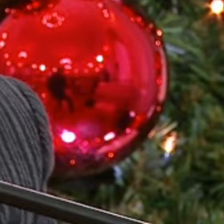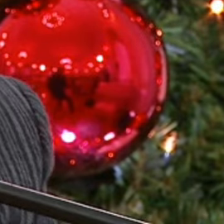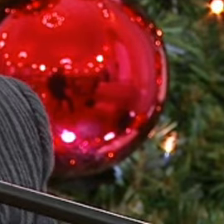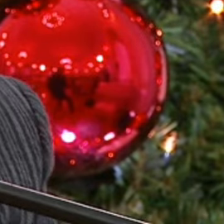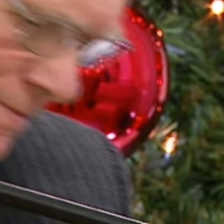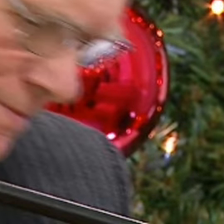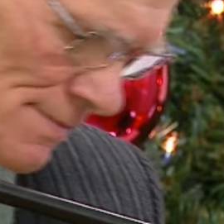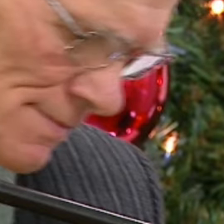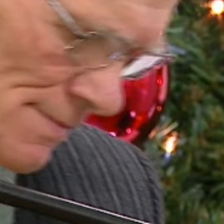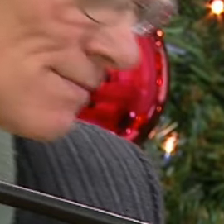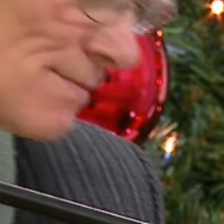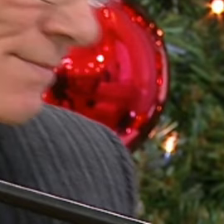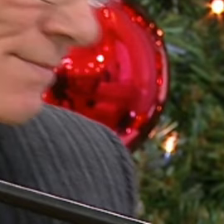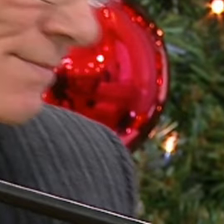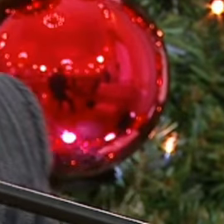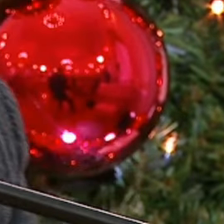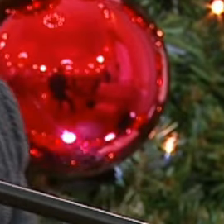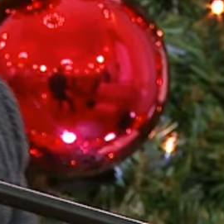akis.